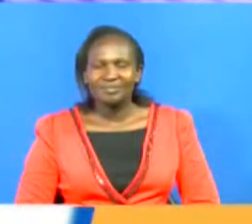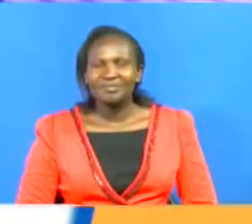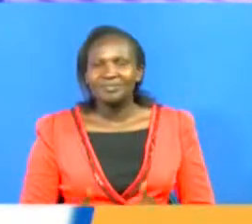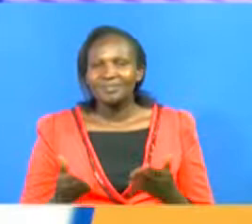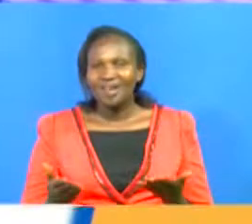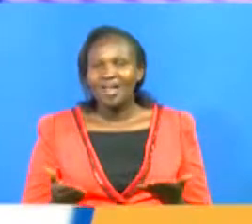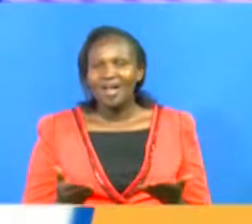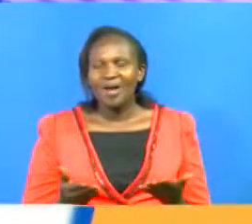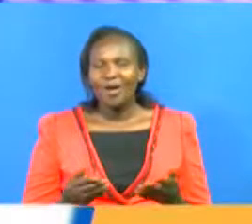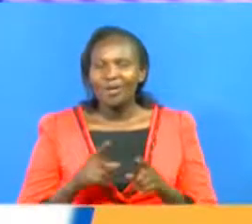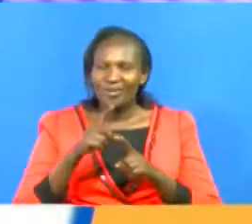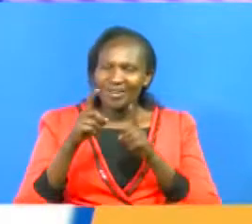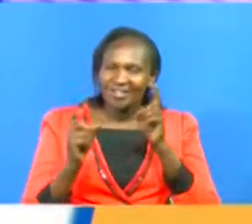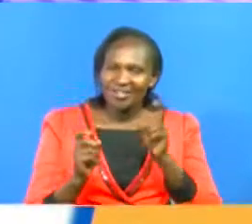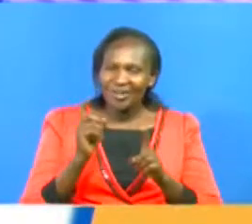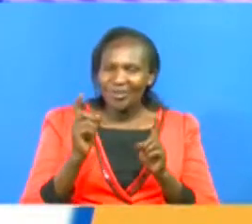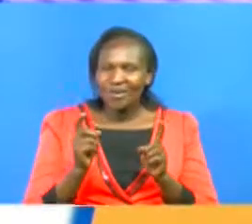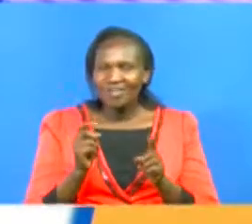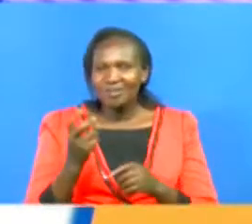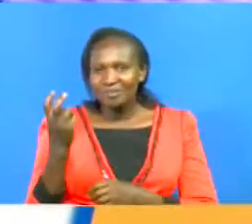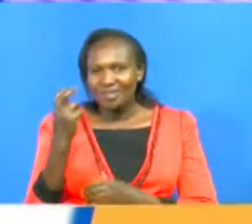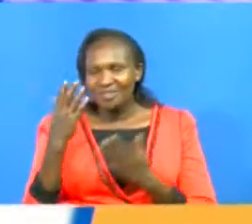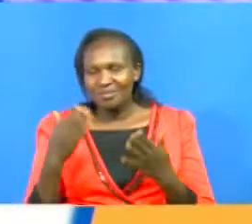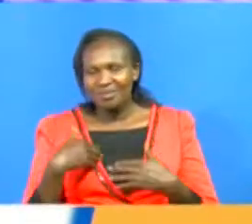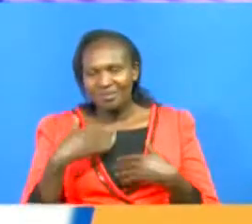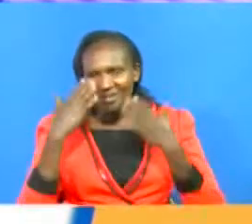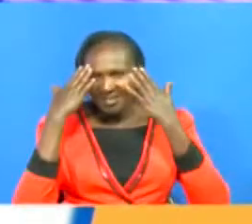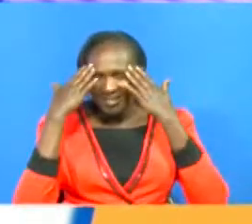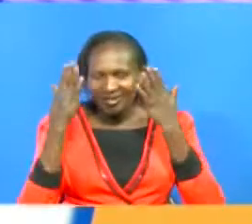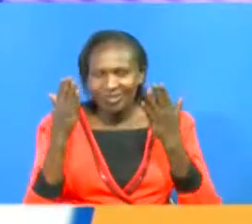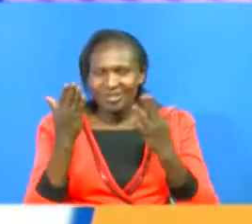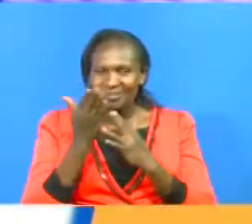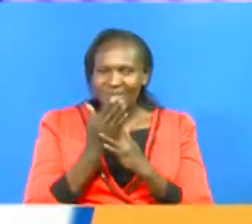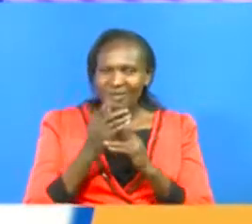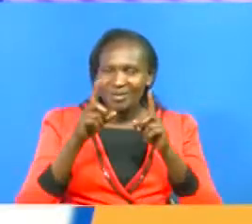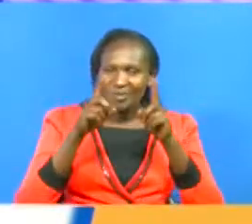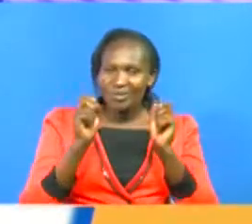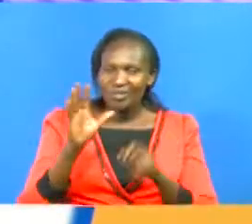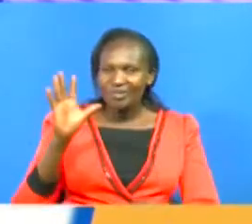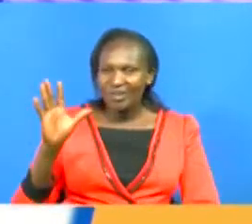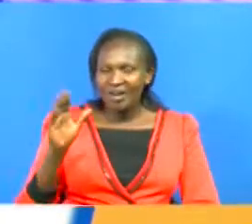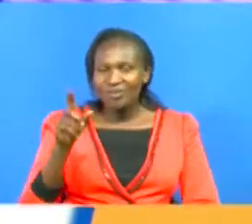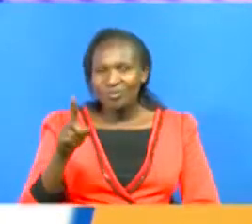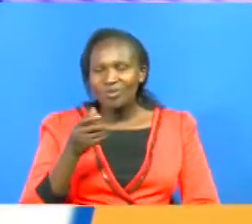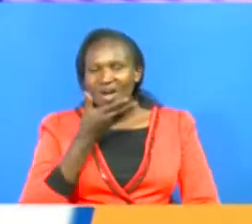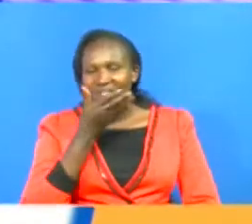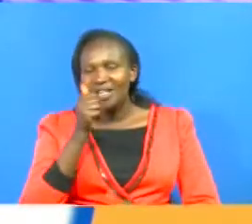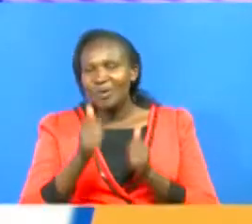Naam, ndio teketeke mitaani, mtazamaji. Sijui kati ya maswali hayo matano wewe ungeweza kujibu mangapi?